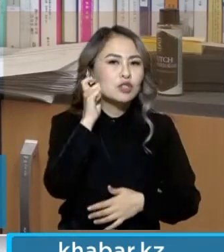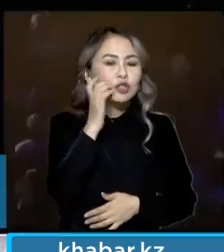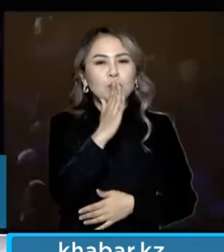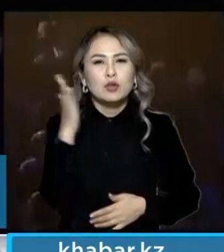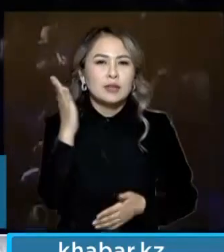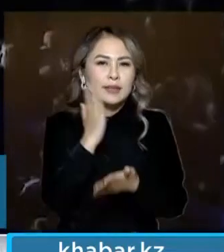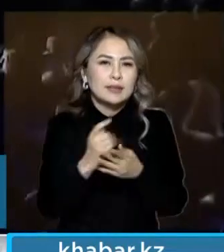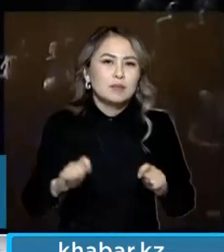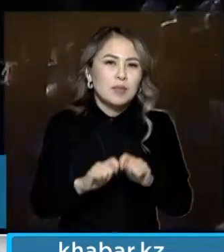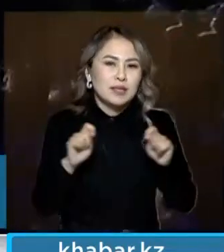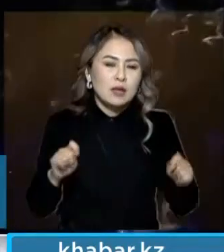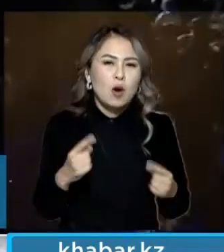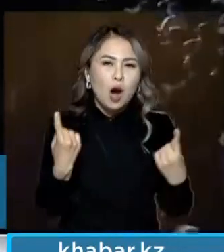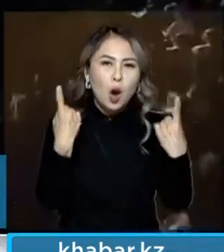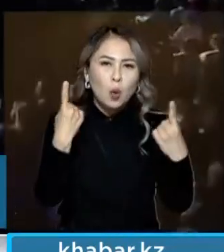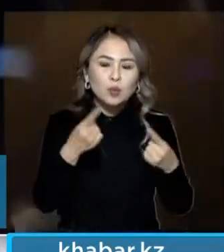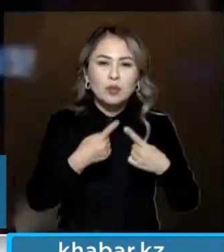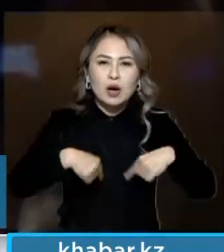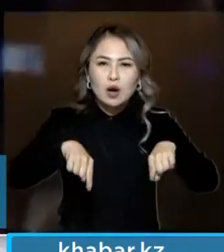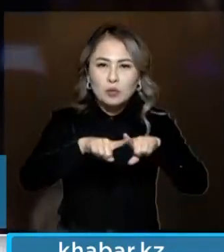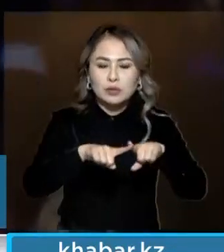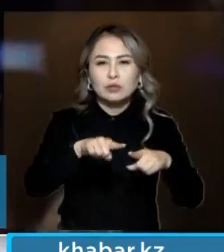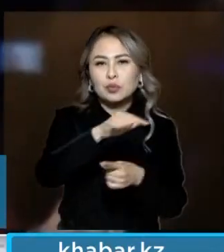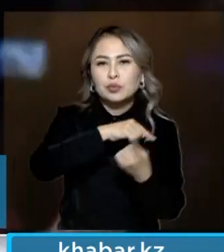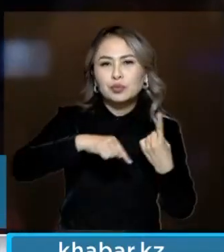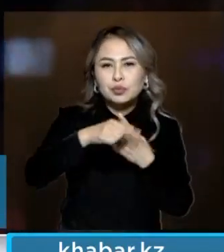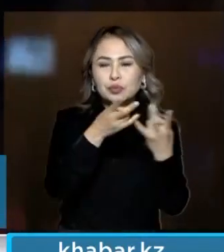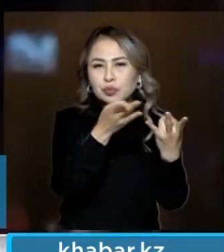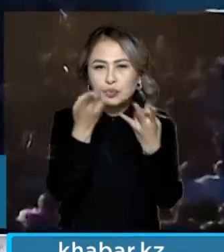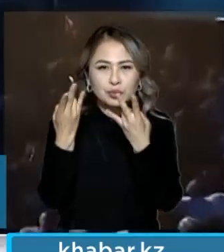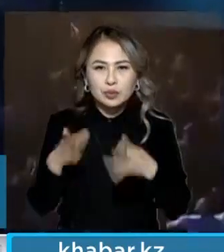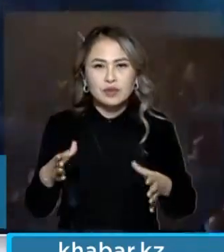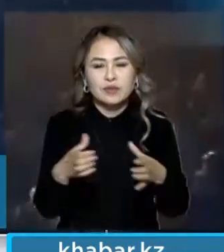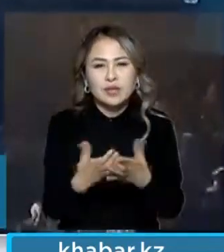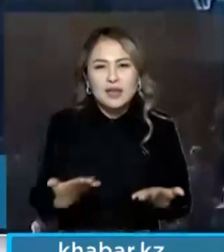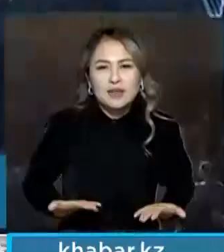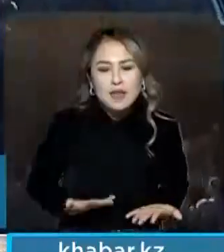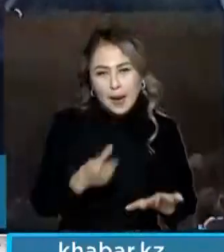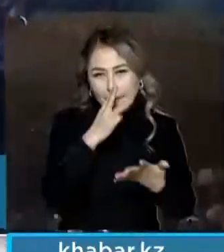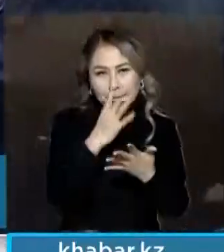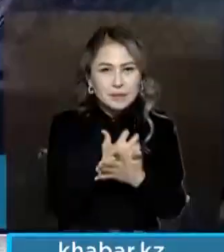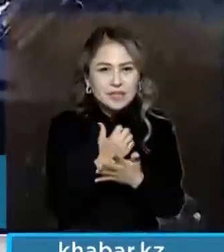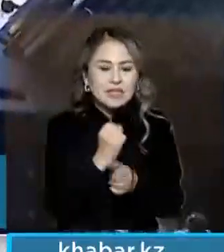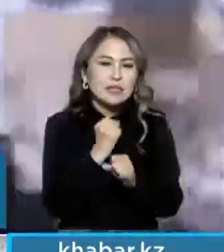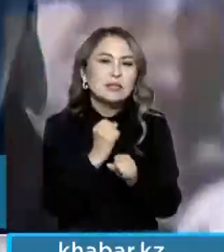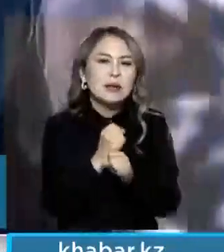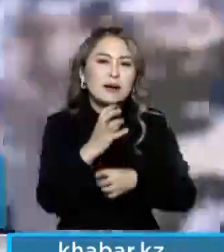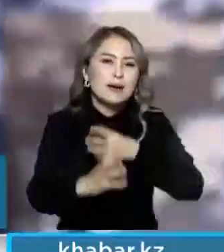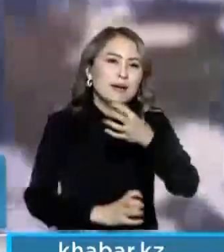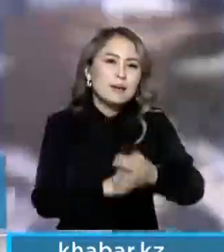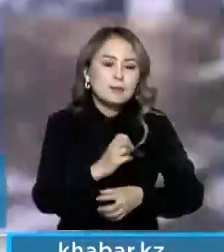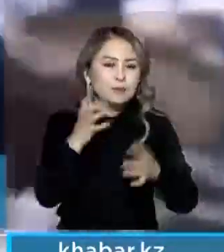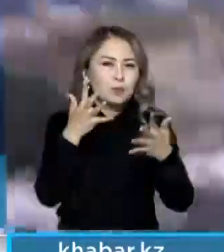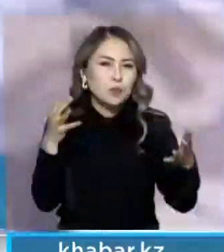болған. Ауқымды аумақты, арнайы өндіріс орнын қажет етпейтін, алайда табысы орасан, креативті индустрияға әлемде зор